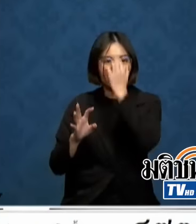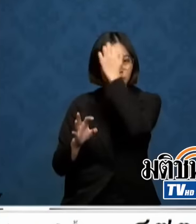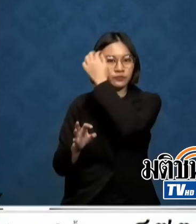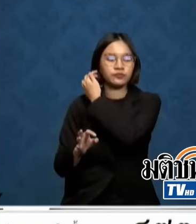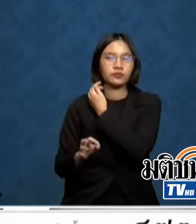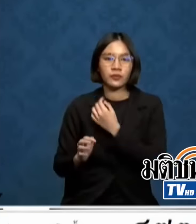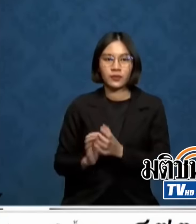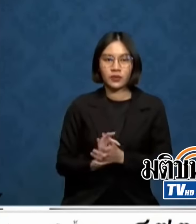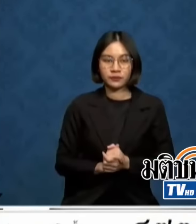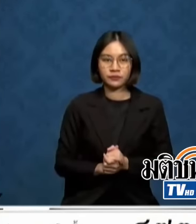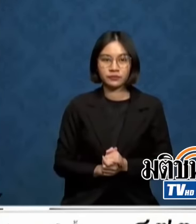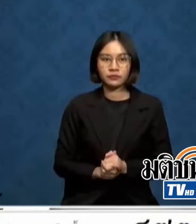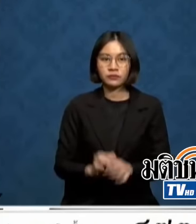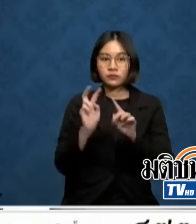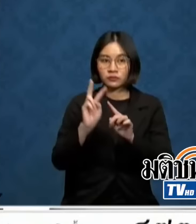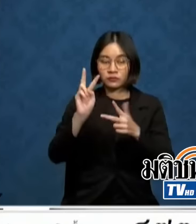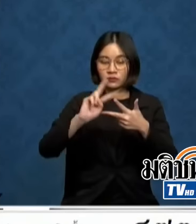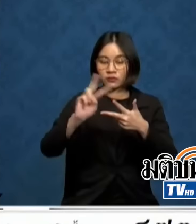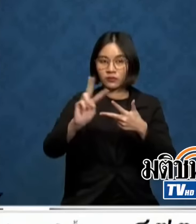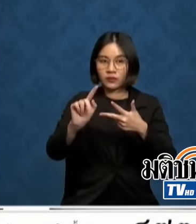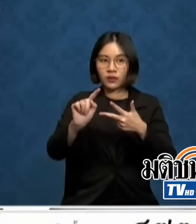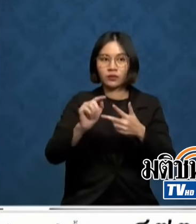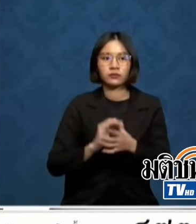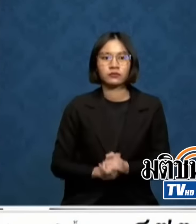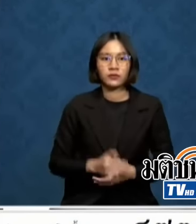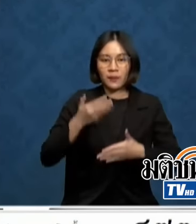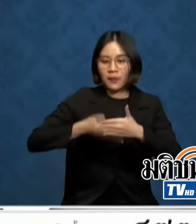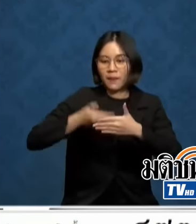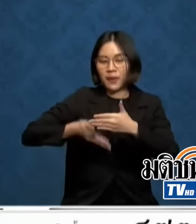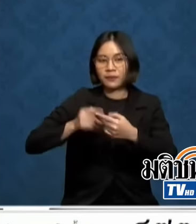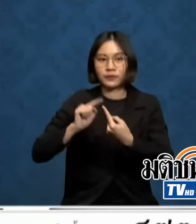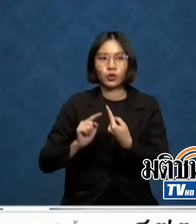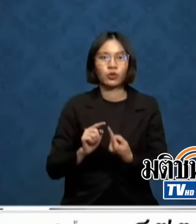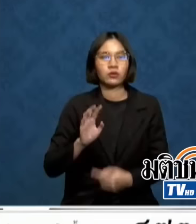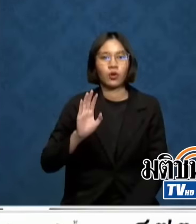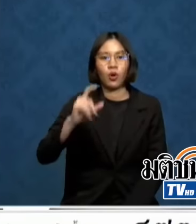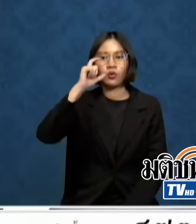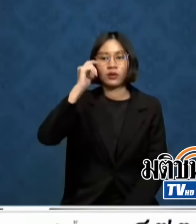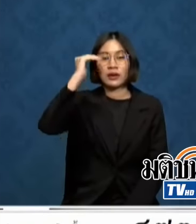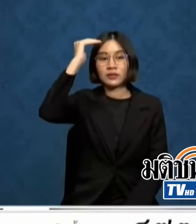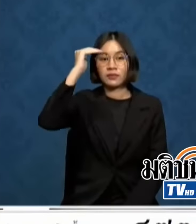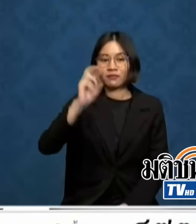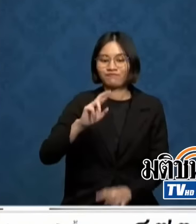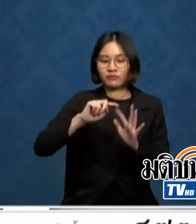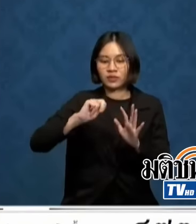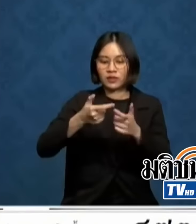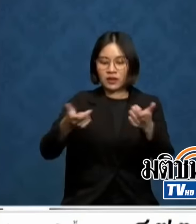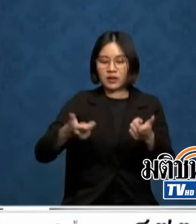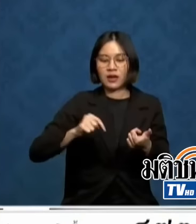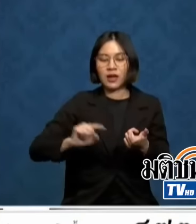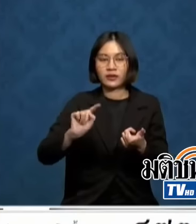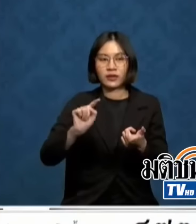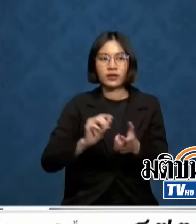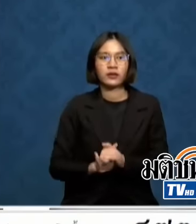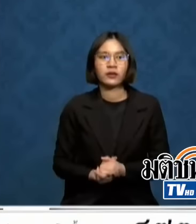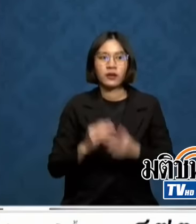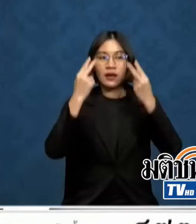2564บทเรียนที่ 2ท่าประธานที่เราได้จากวิบากกรรมของร่างของคุณรังสิมันในวันนี้ก็คือบทเรียน